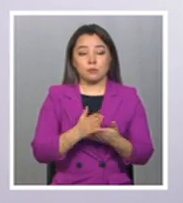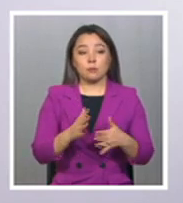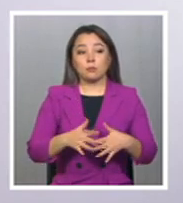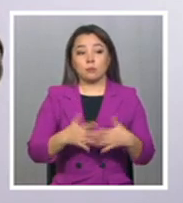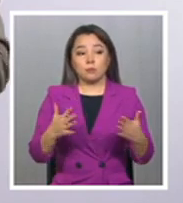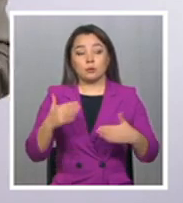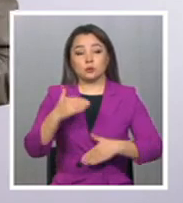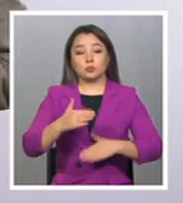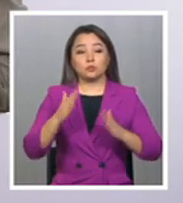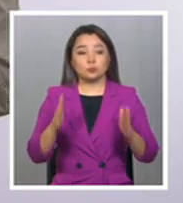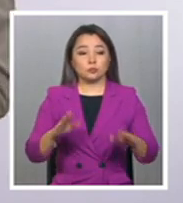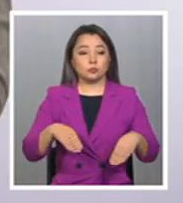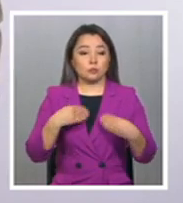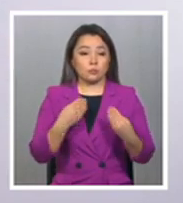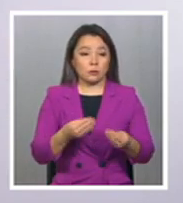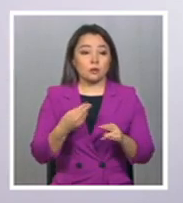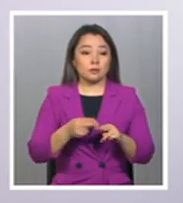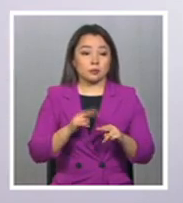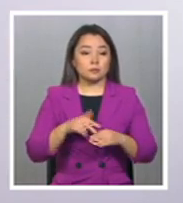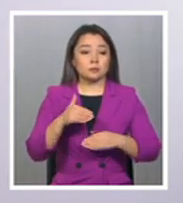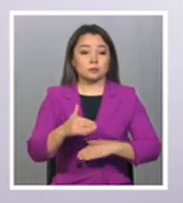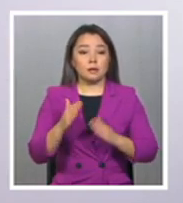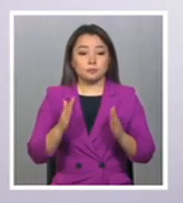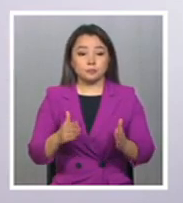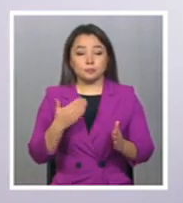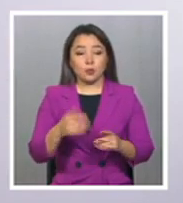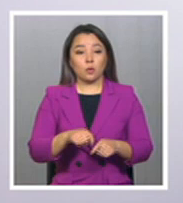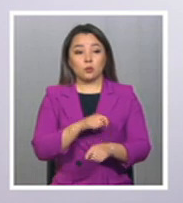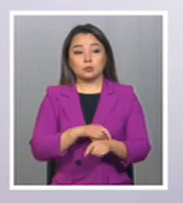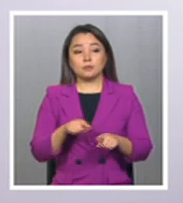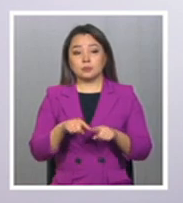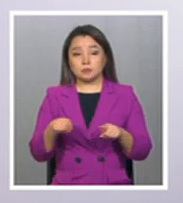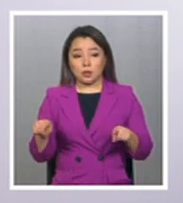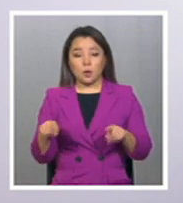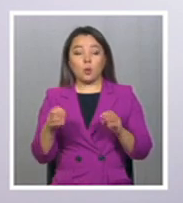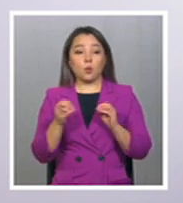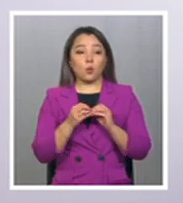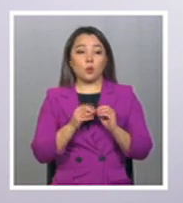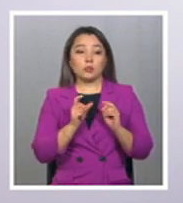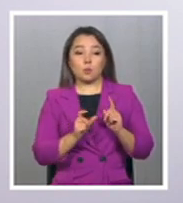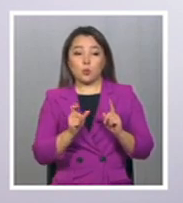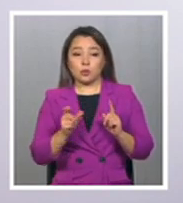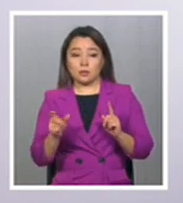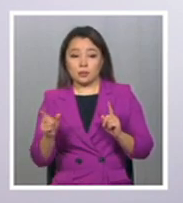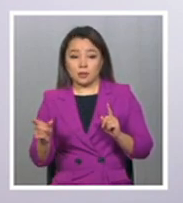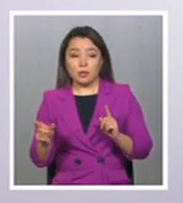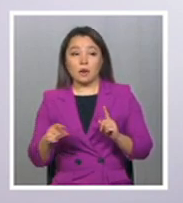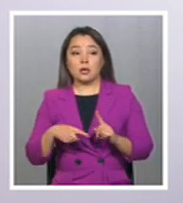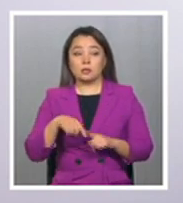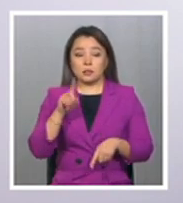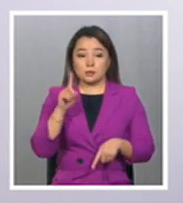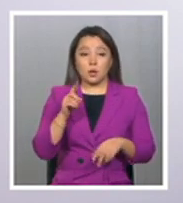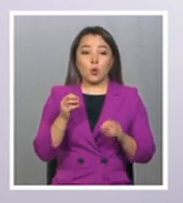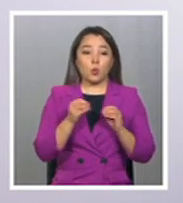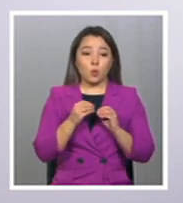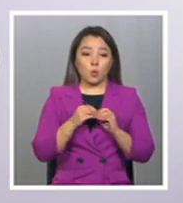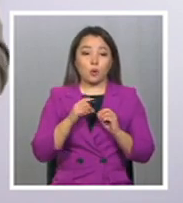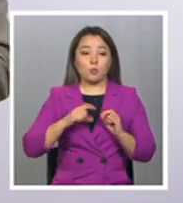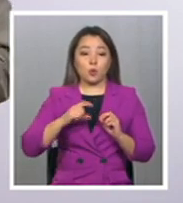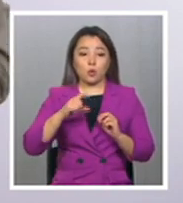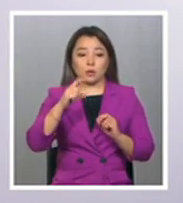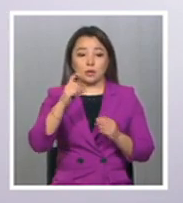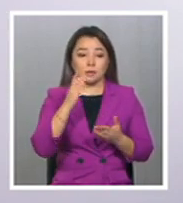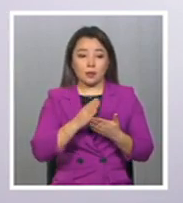шаршы. Осы шаршымыз ұзындығы бойынша 10 бөлікке, және ені бойынша 10 бөлікке